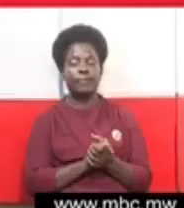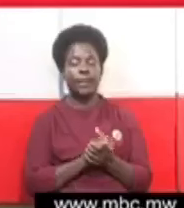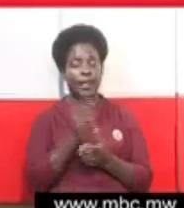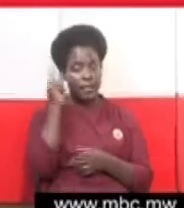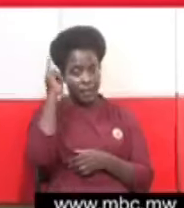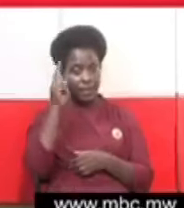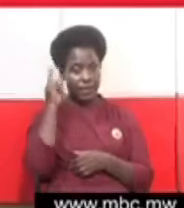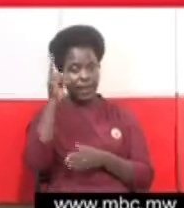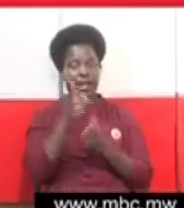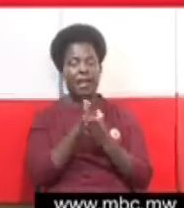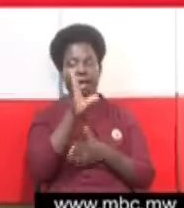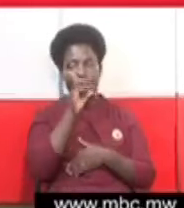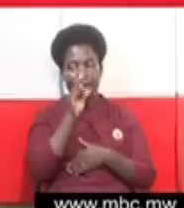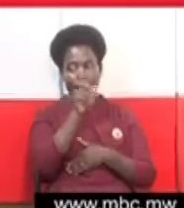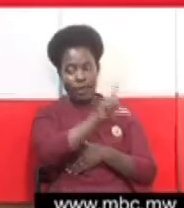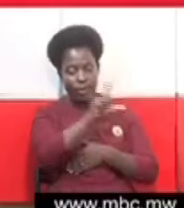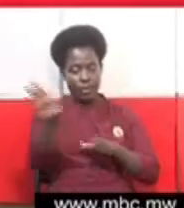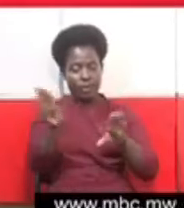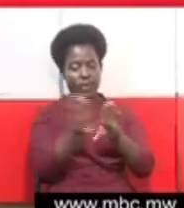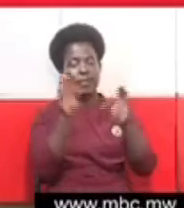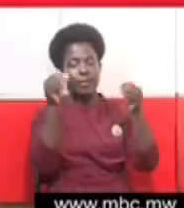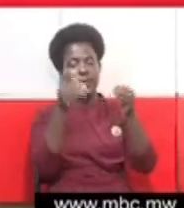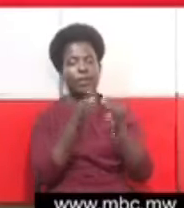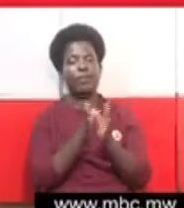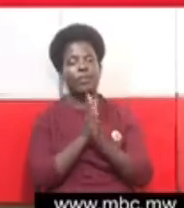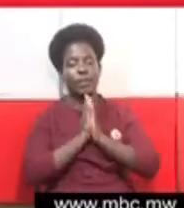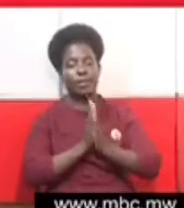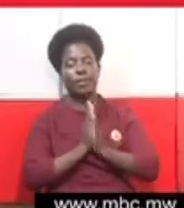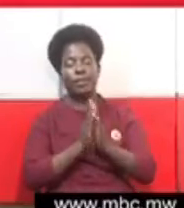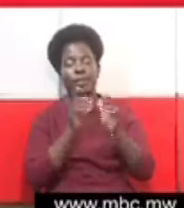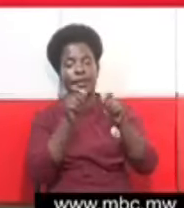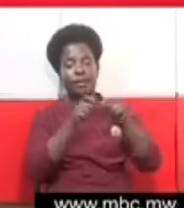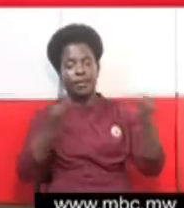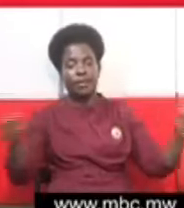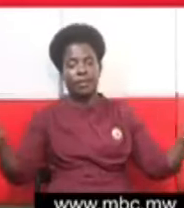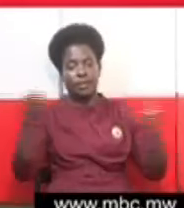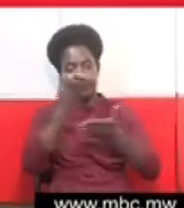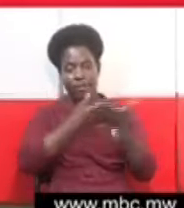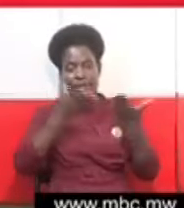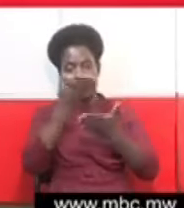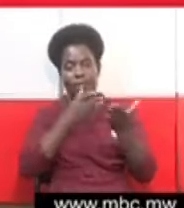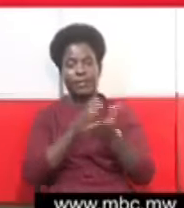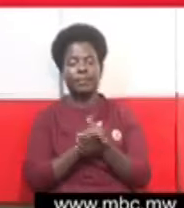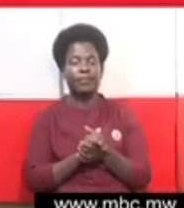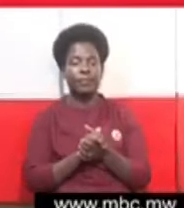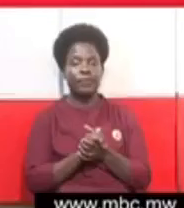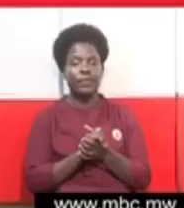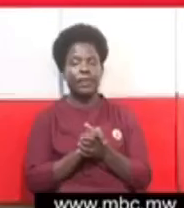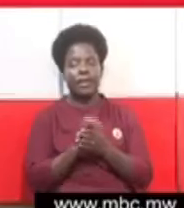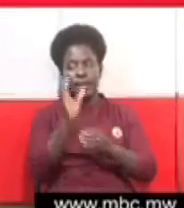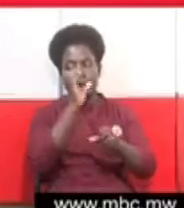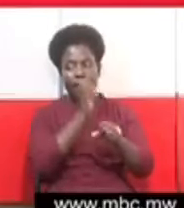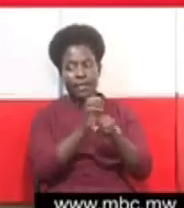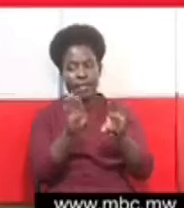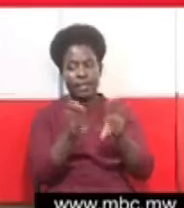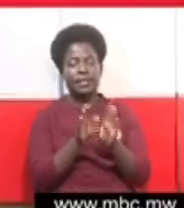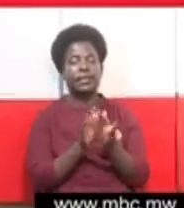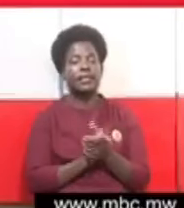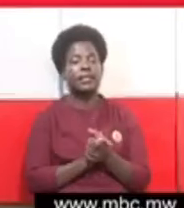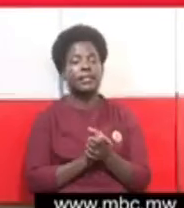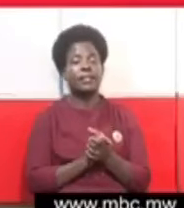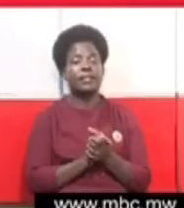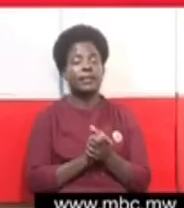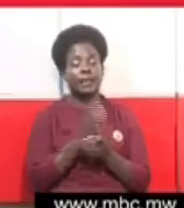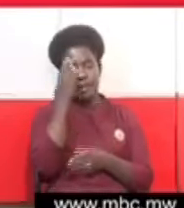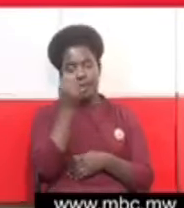Dr. Chakwela wanena izi kulilongwe pa mwambo wa misa yotsekulira zokambirana za ma episkopi a mpingo wa katolika a